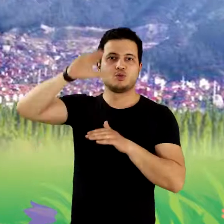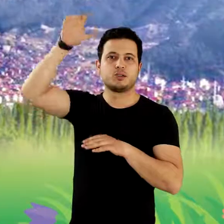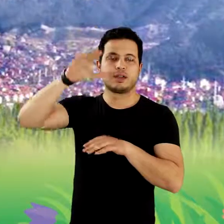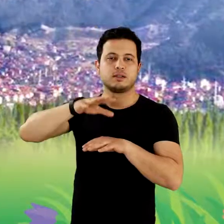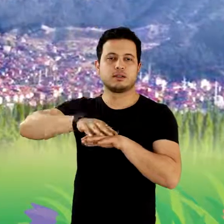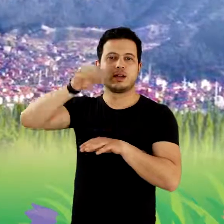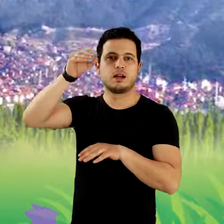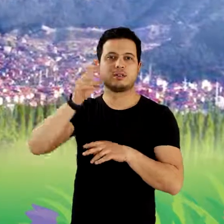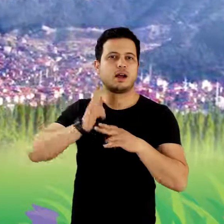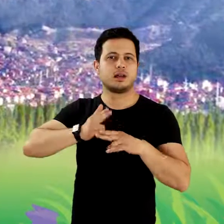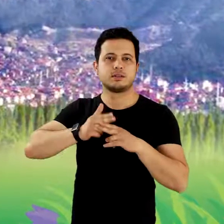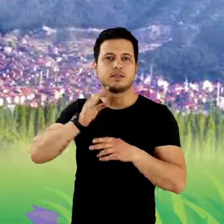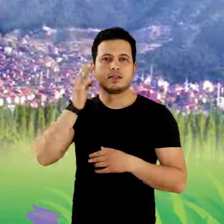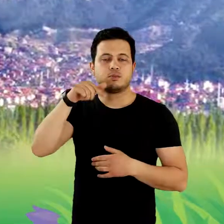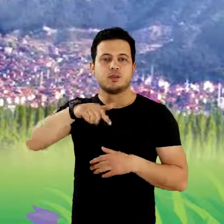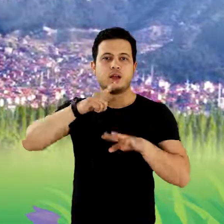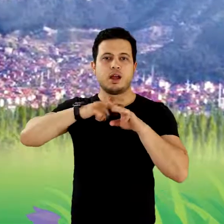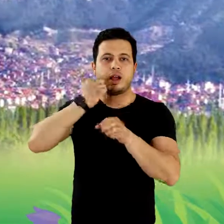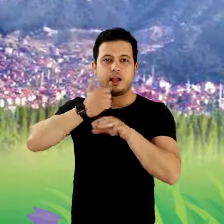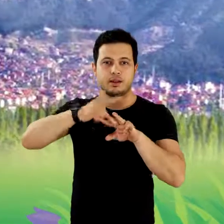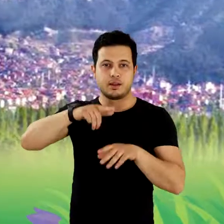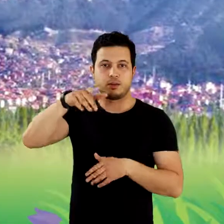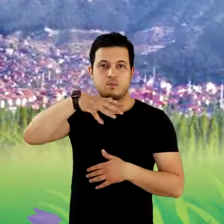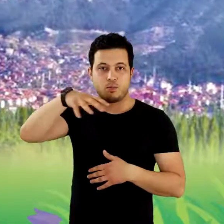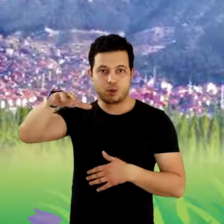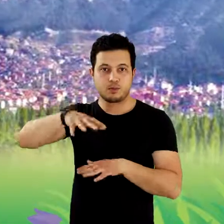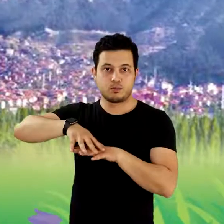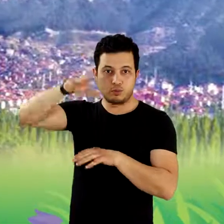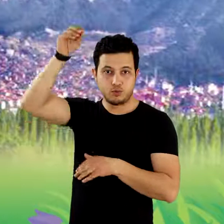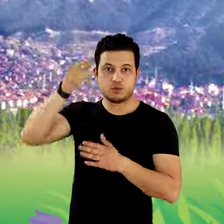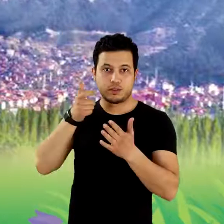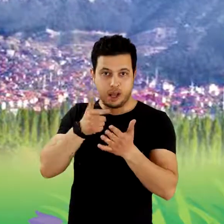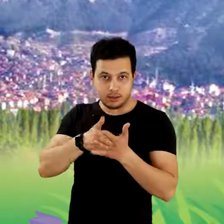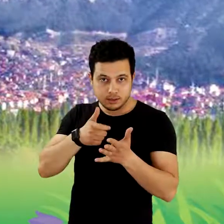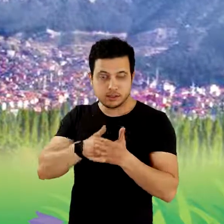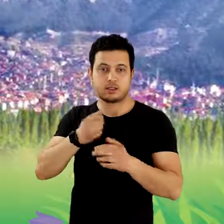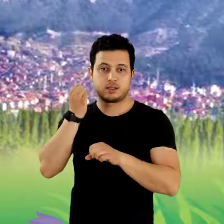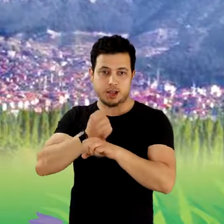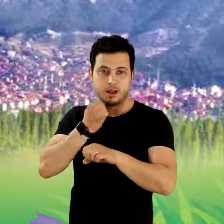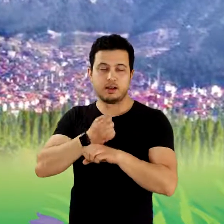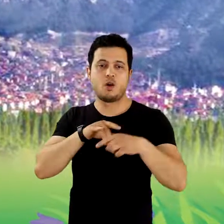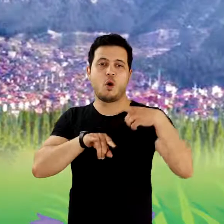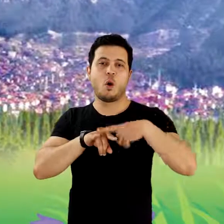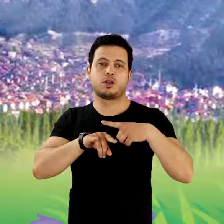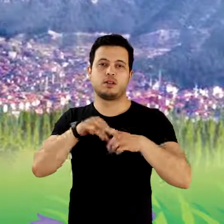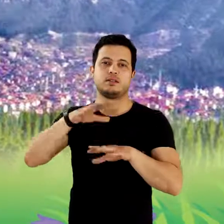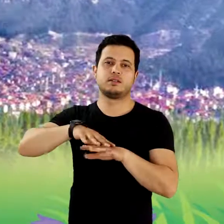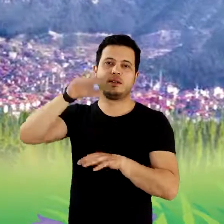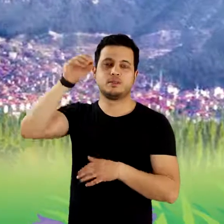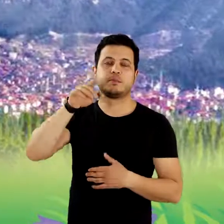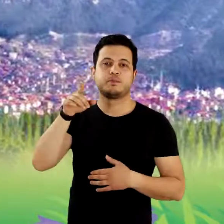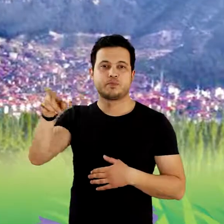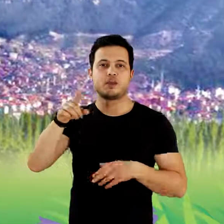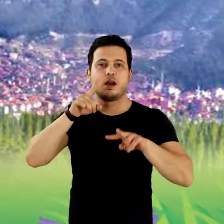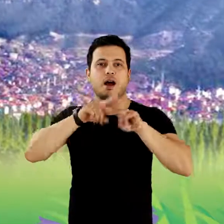Ege'de bulunan en yüksek dağın adı Honaz'dır. Honaz'da bulunan antik